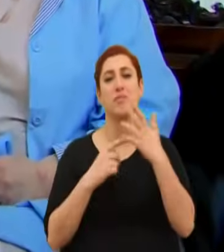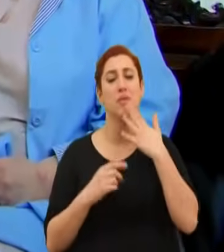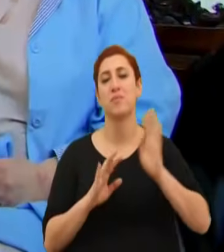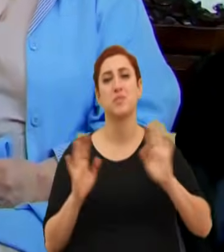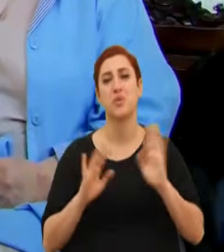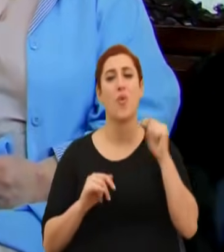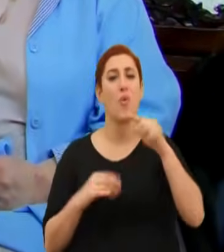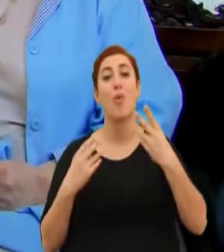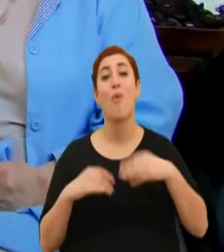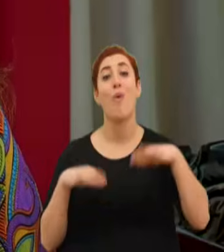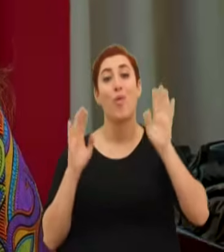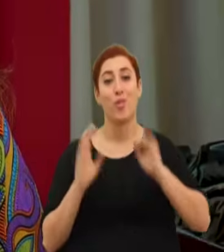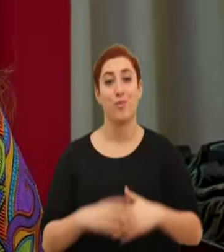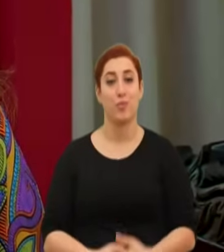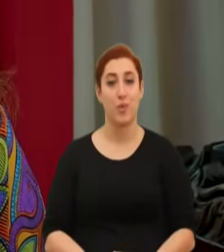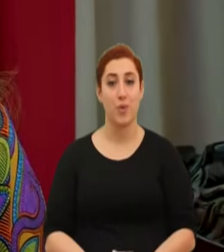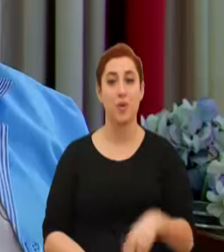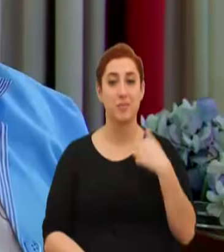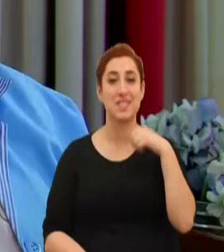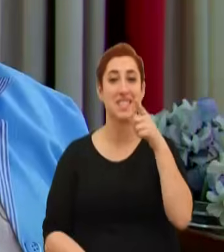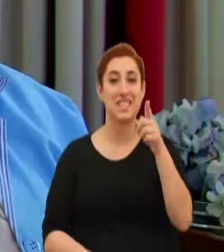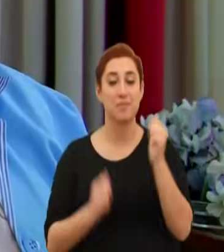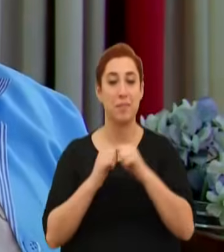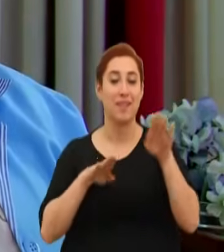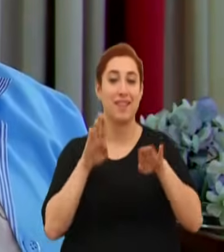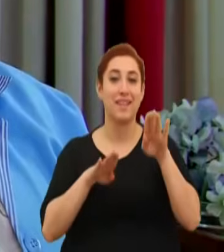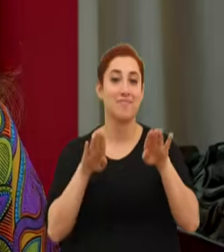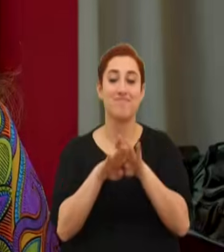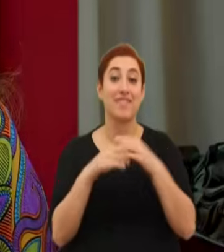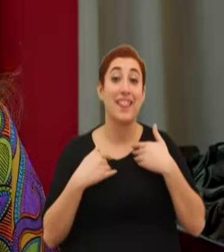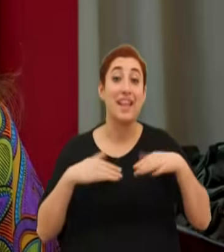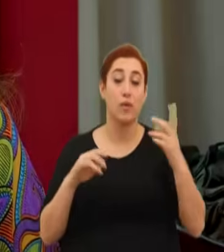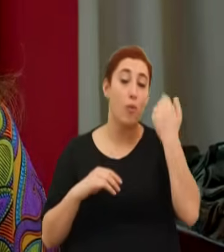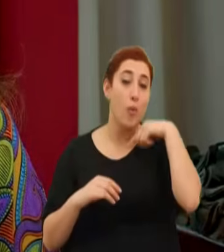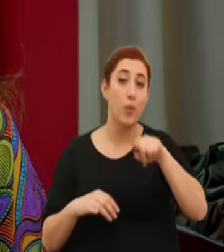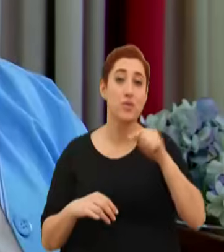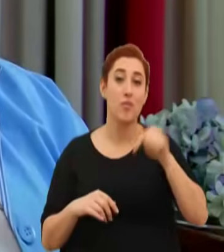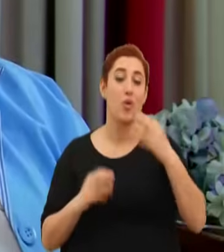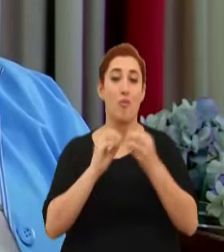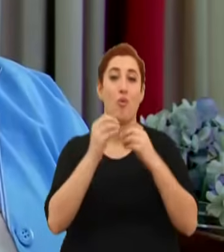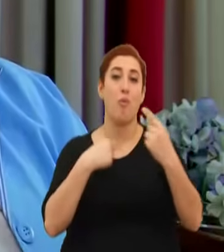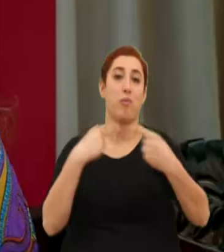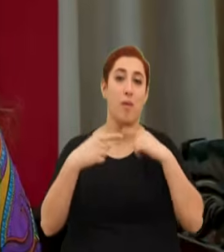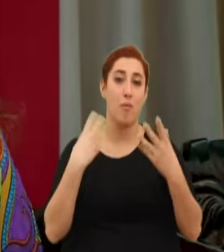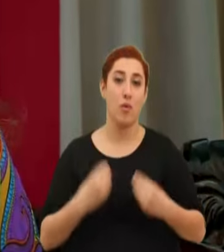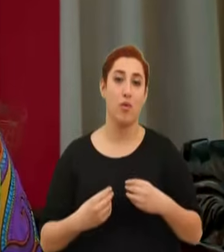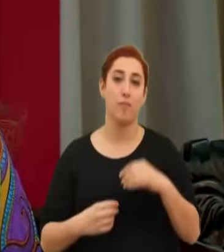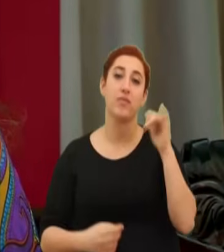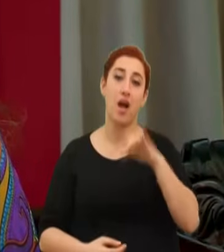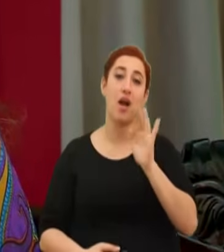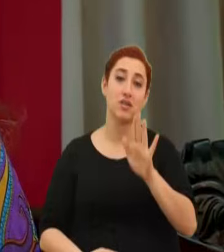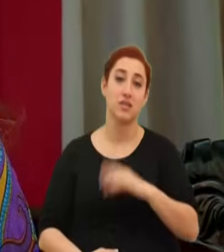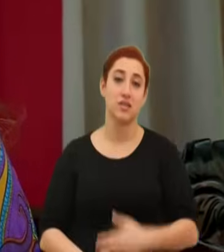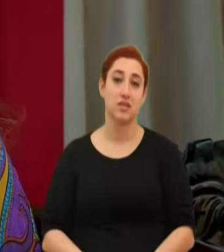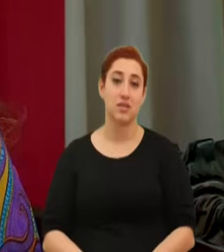yok. Öyle olmuyor. Biz sizinle denk değiliz. İşte o yüzden böyle sorunlar çıkıyor hep.